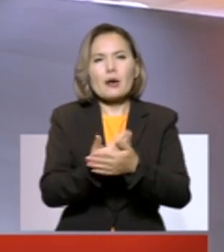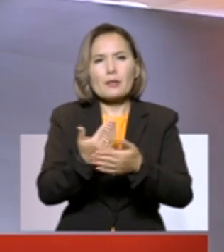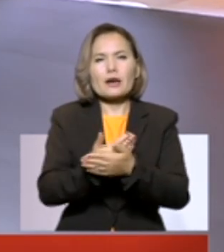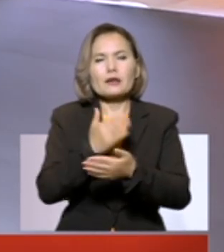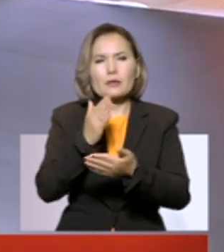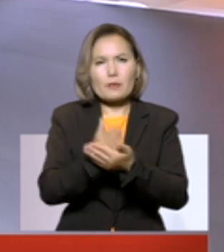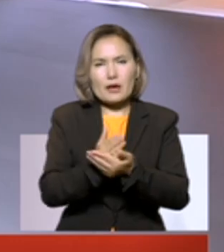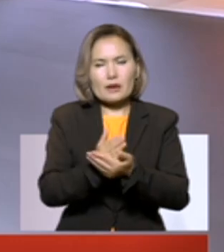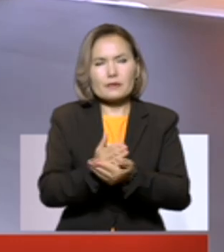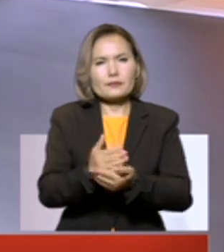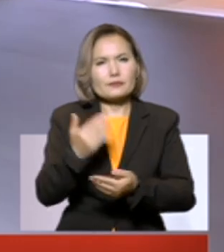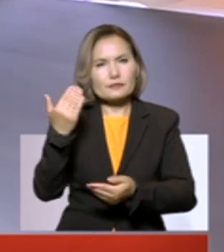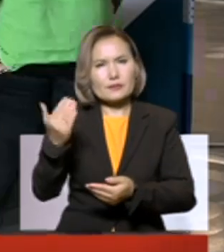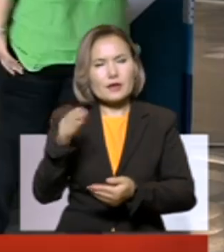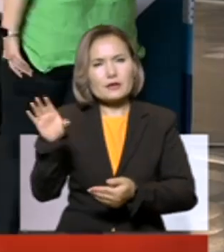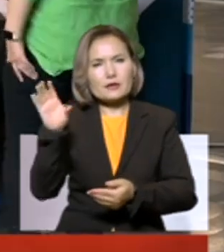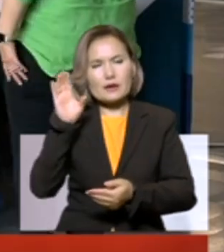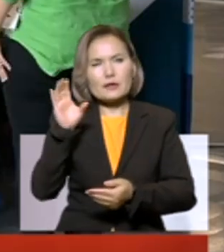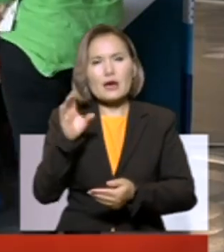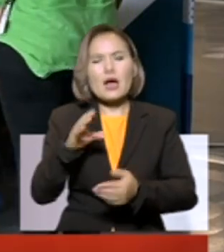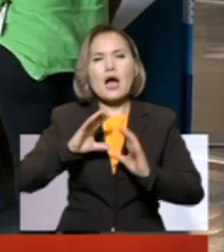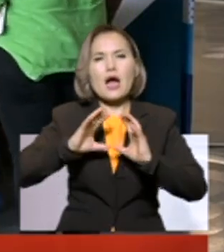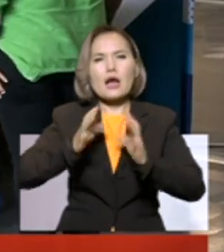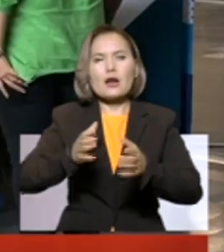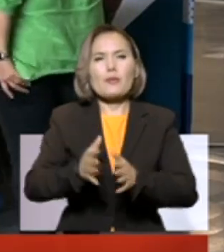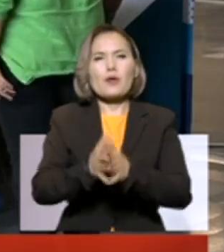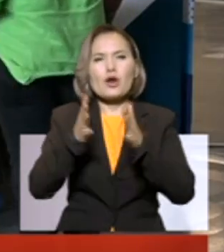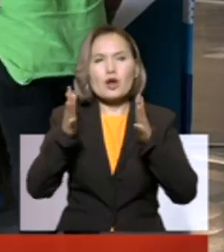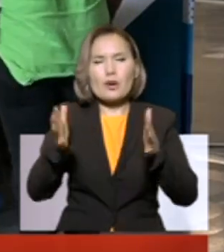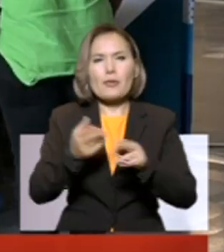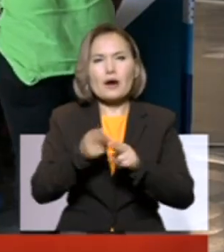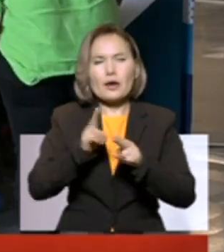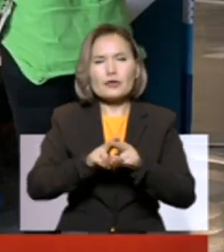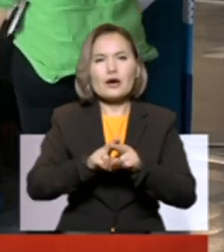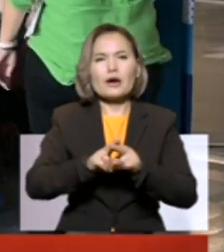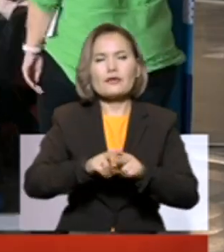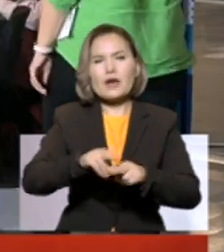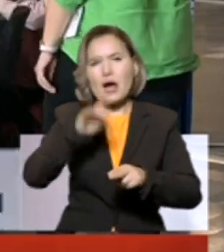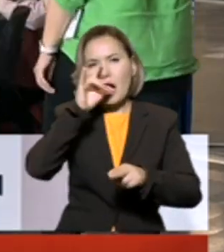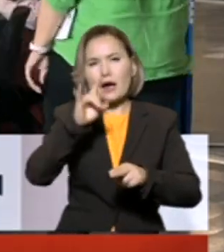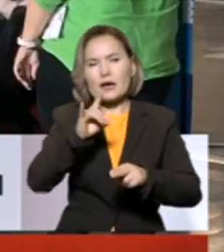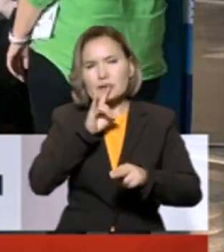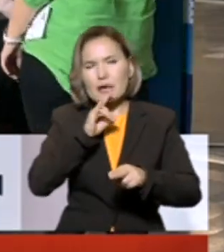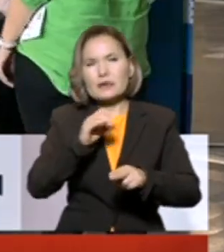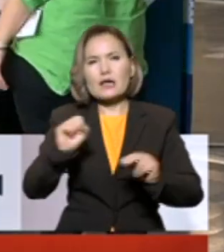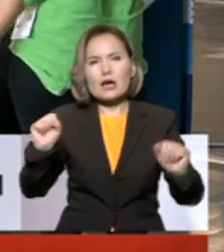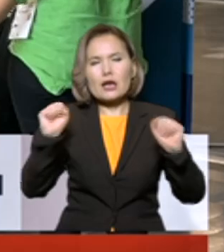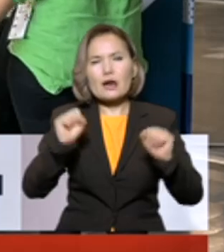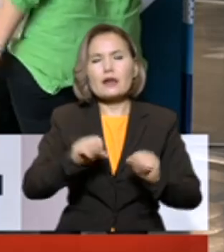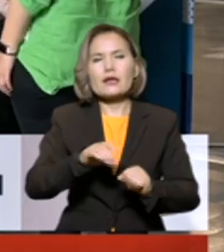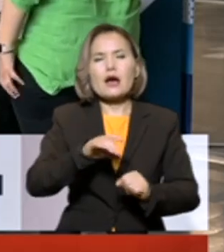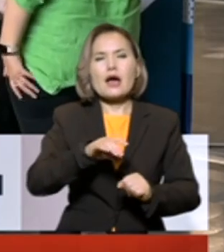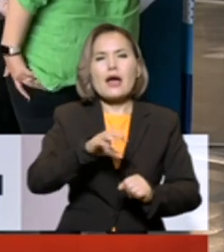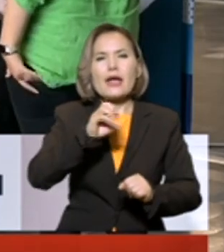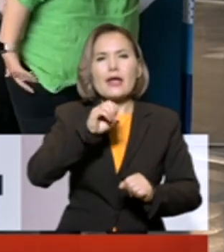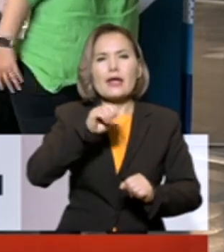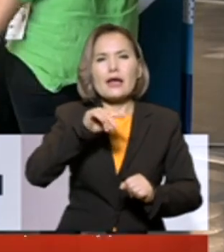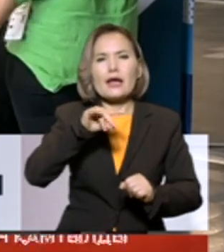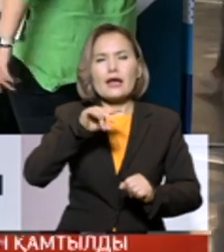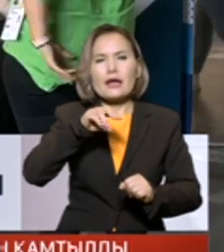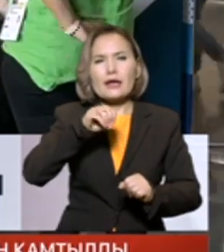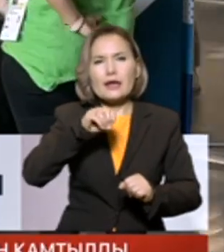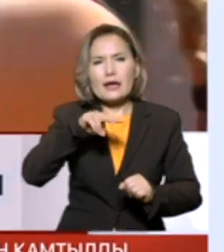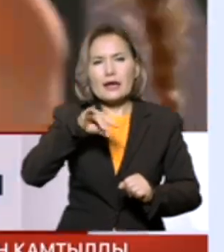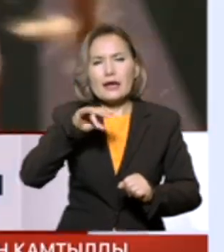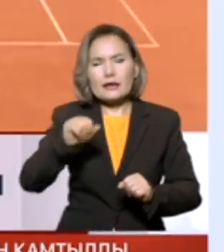бөліссең? Я Шерхан әлемдегі ең көп эй жасаған отандасымыз Елена Рыбакина Румыния елінің өкілі Жаклин